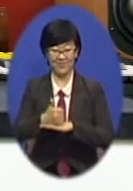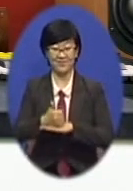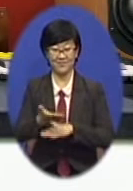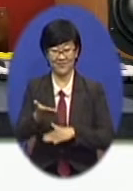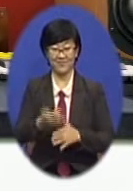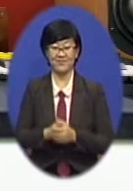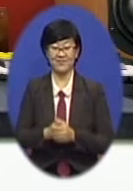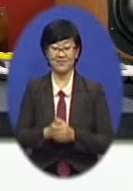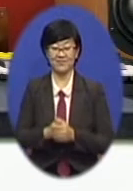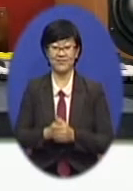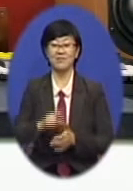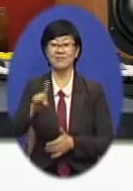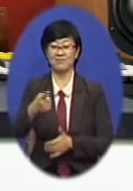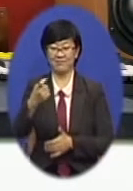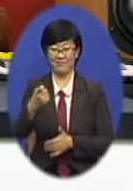나왔을까요? 네.